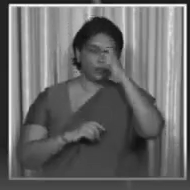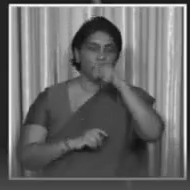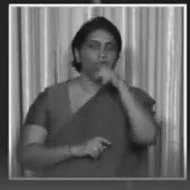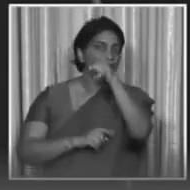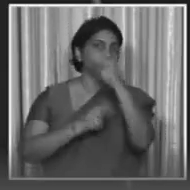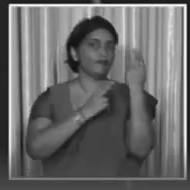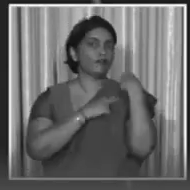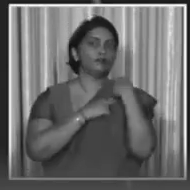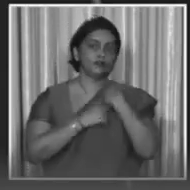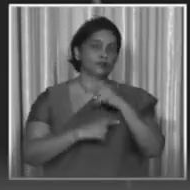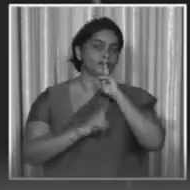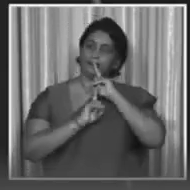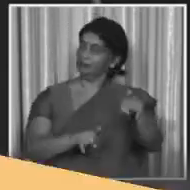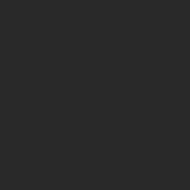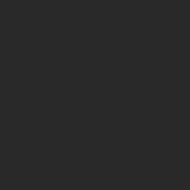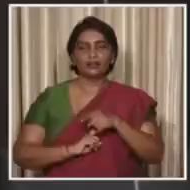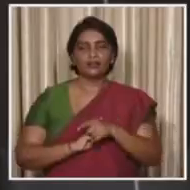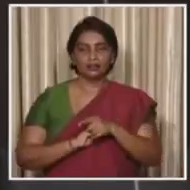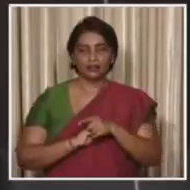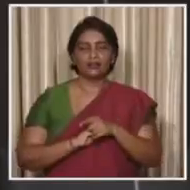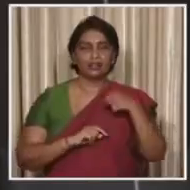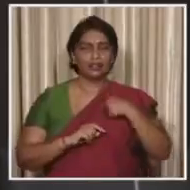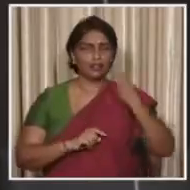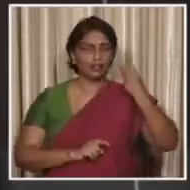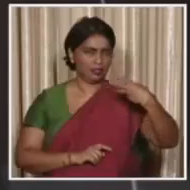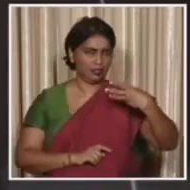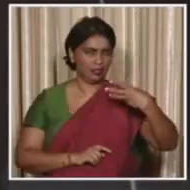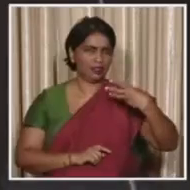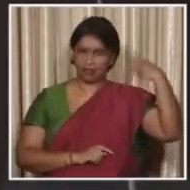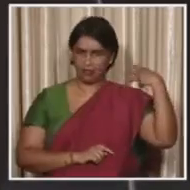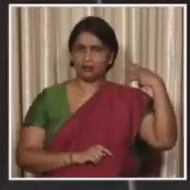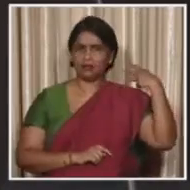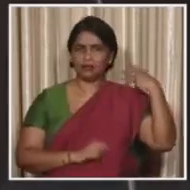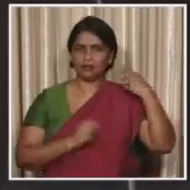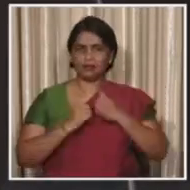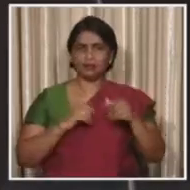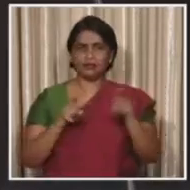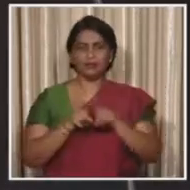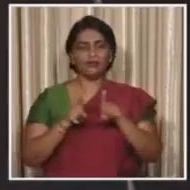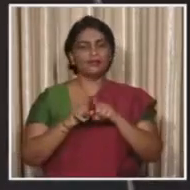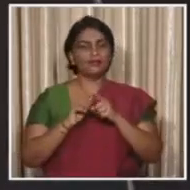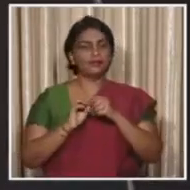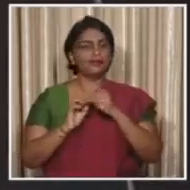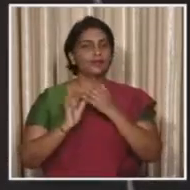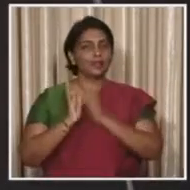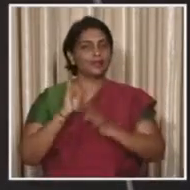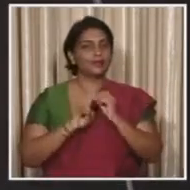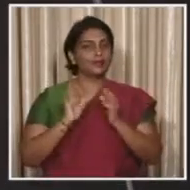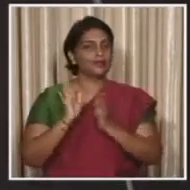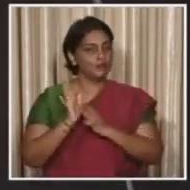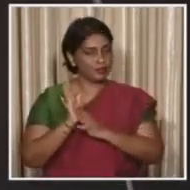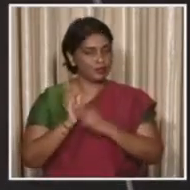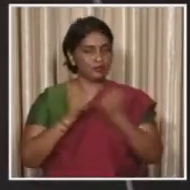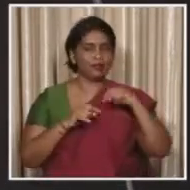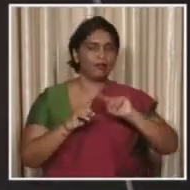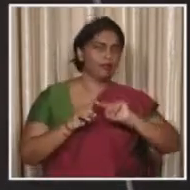වග කියන්න ඕනේ කියලා මම ප්‍රසිද්ධියේ කියනවා දැන් දවස් 3කට කලින් හිටපු අමාත්‍ය මනුෂ්‍යනානයක්කාරයි